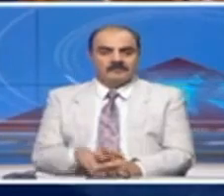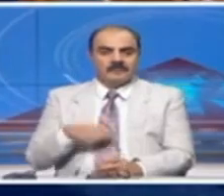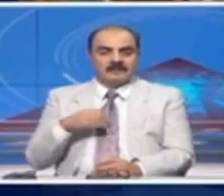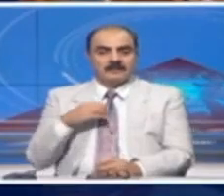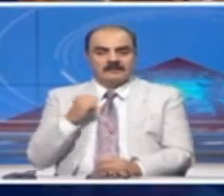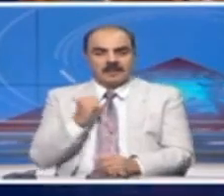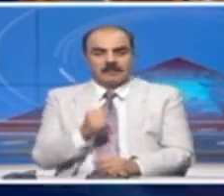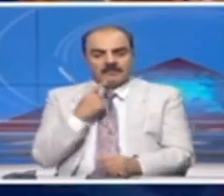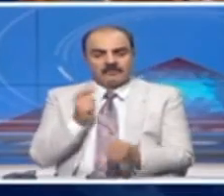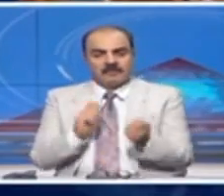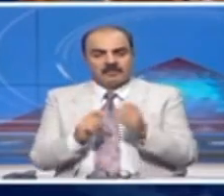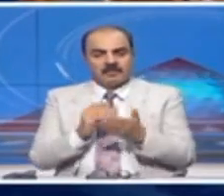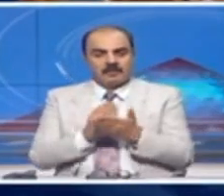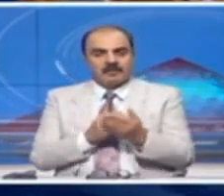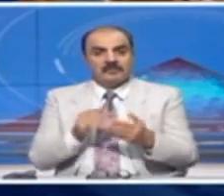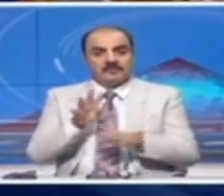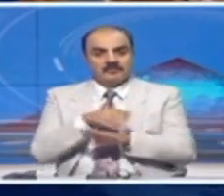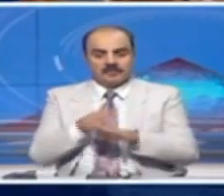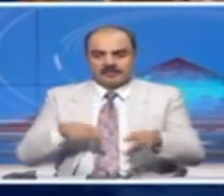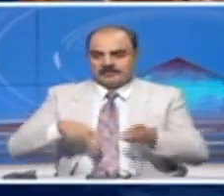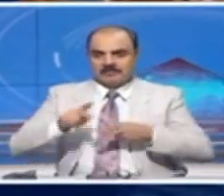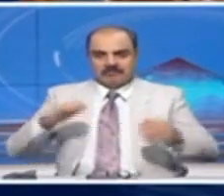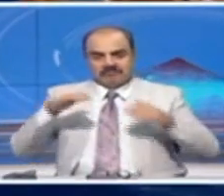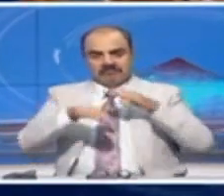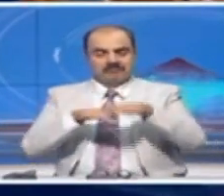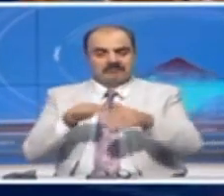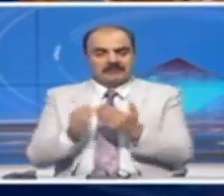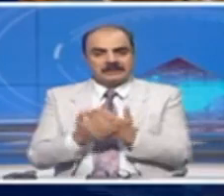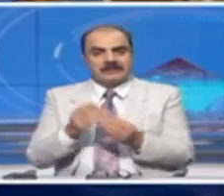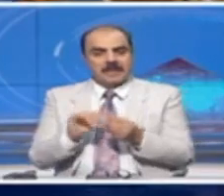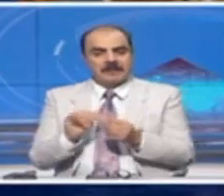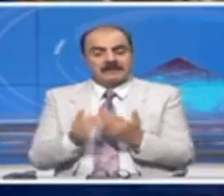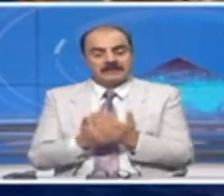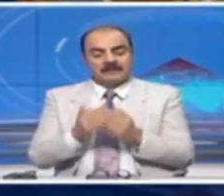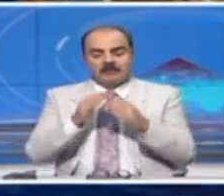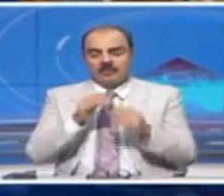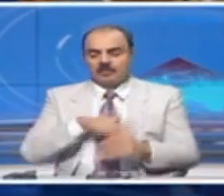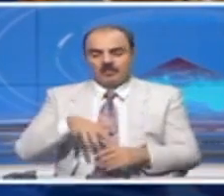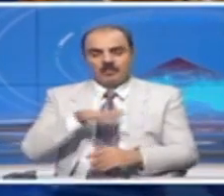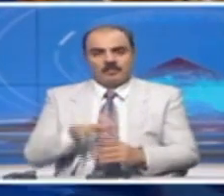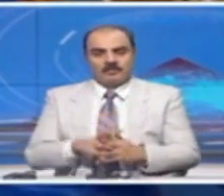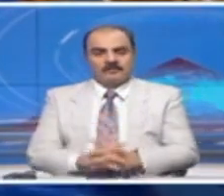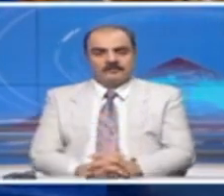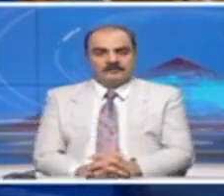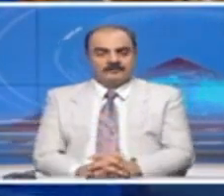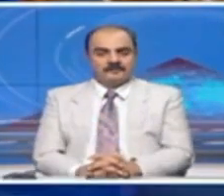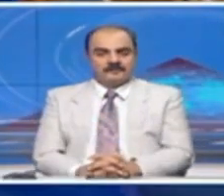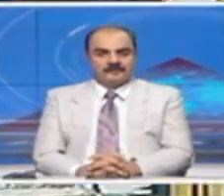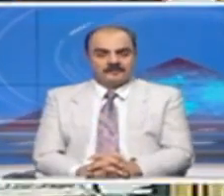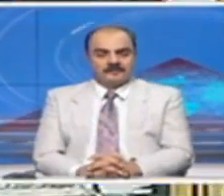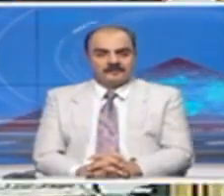الرئيس عبد الفتاح السيسي يتابع الموقف التنفيذي لشبكة المحاور والطرق الجديدة على مستوى الجمهورية.